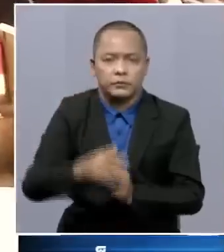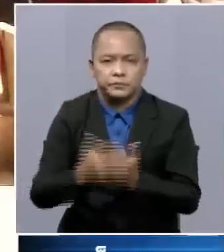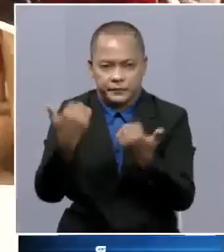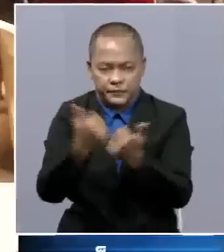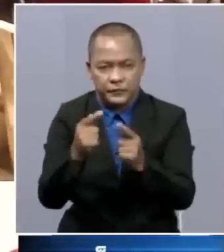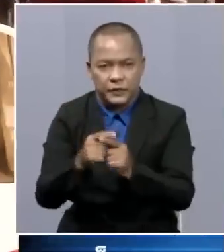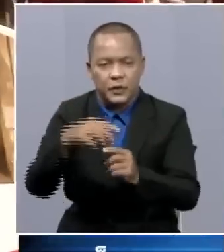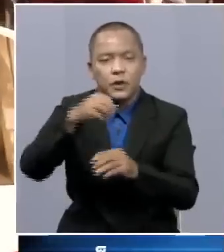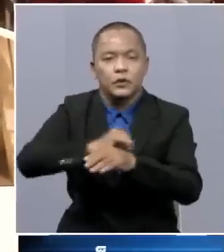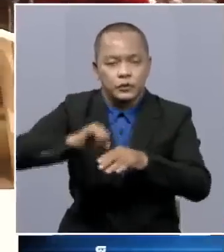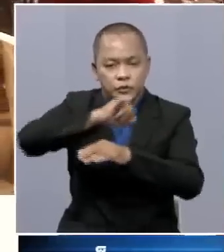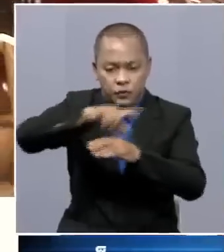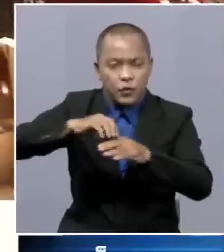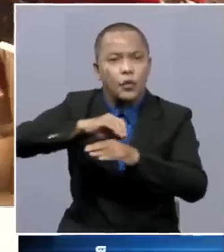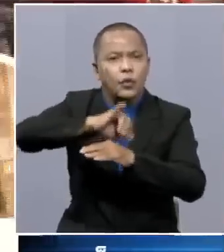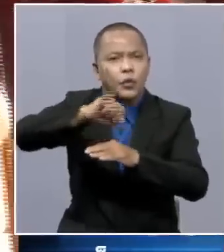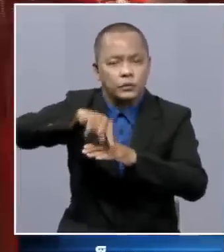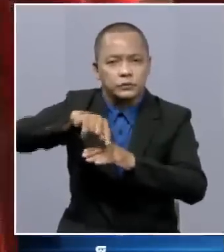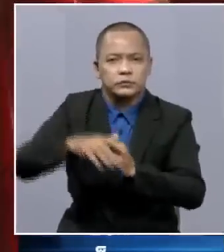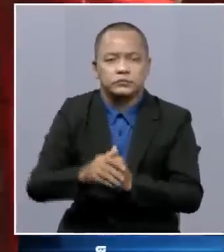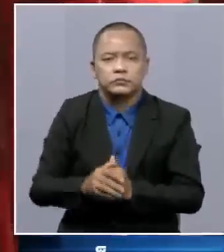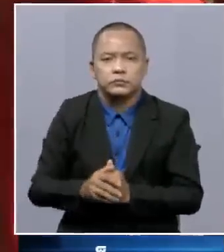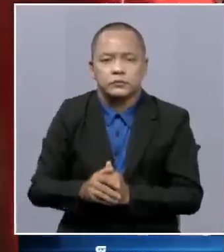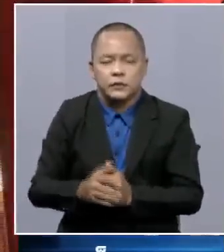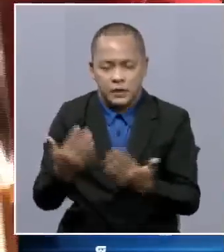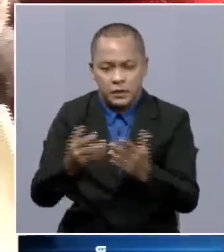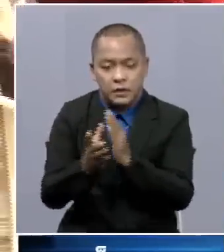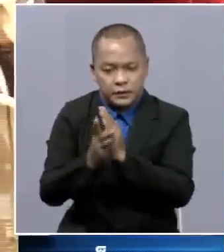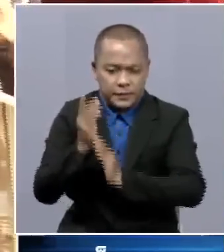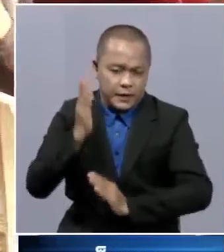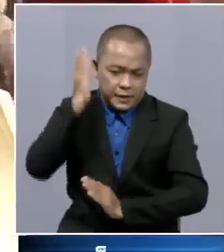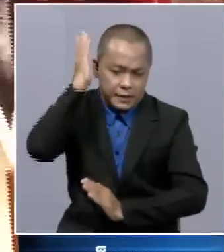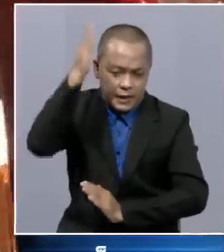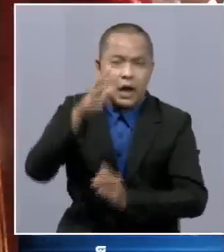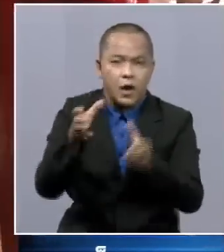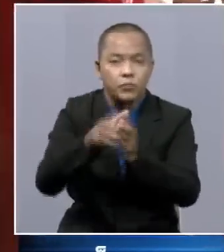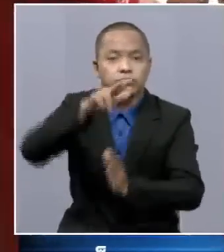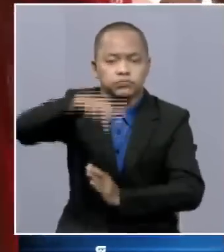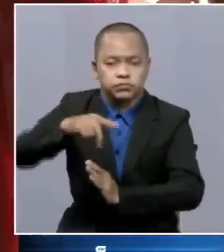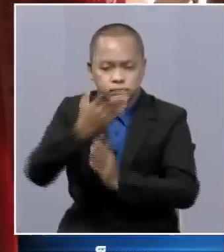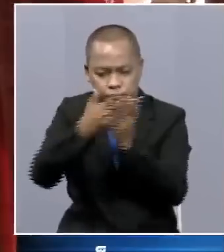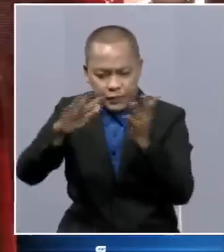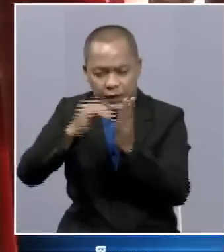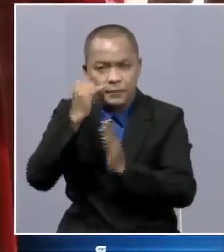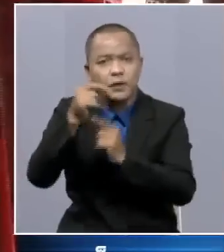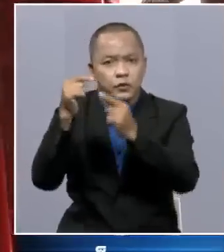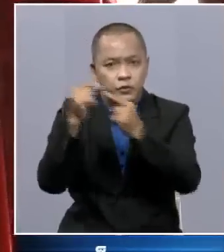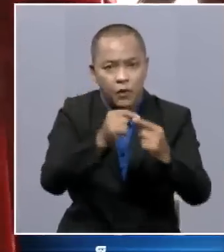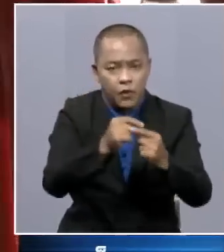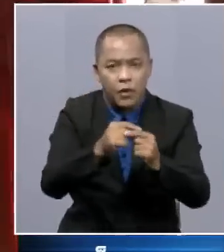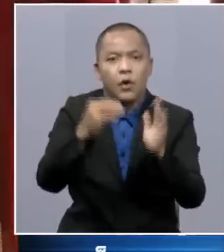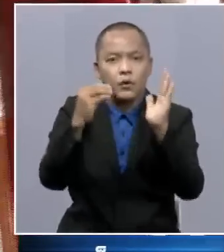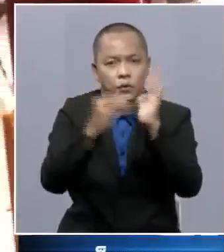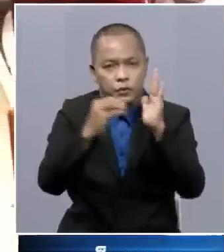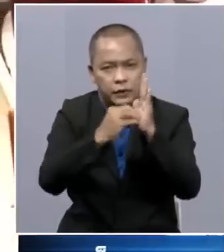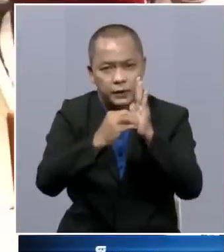แล้วก็ที่สวนกลางเมืองอำเภอเมืองพิษณุโลกด้วยขณะที่สัปดาห์ถัดไปพรรคเขาก็จะมีโปรแกรมลงพื้นที่ต่อเนื่องที่กรุงเท